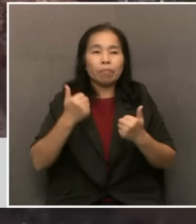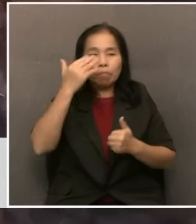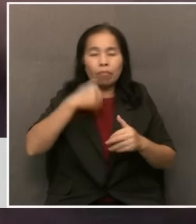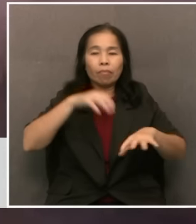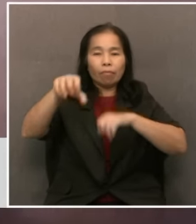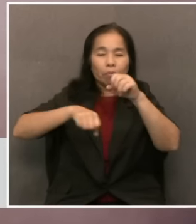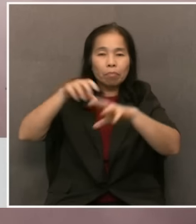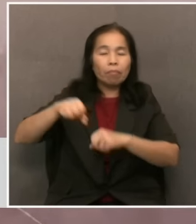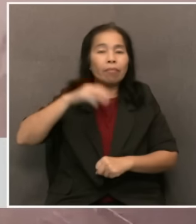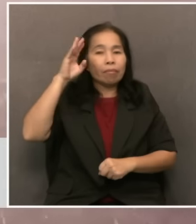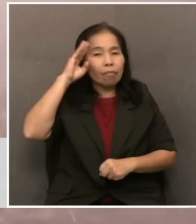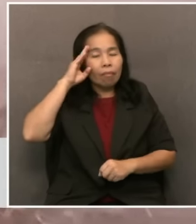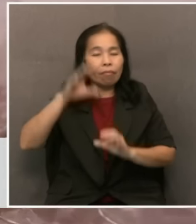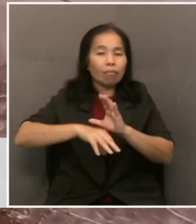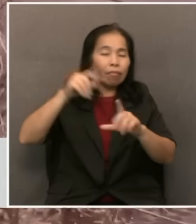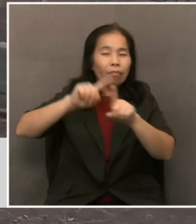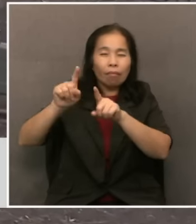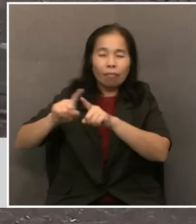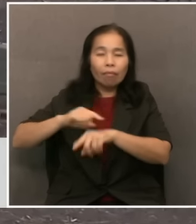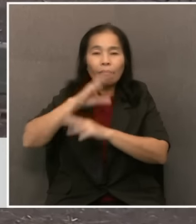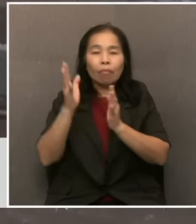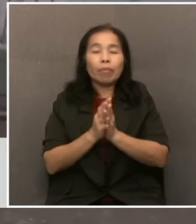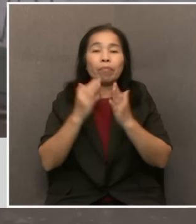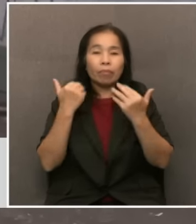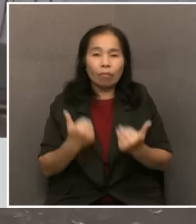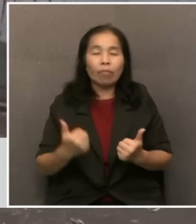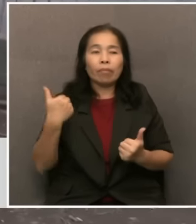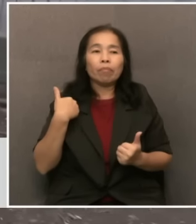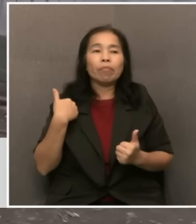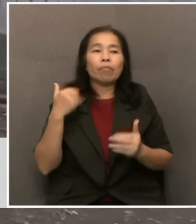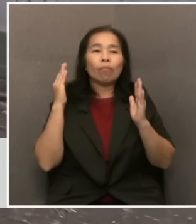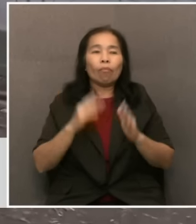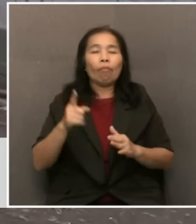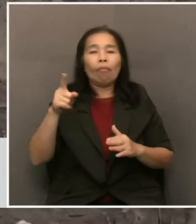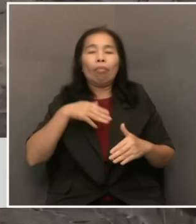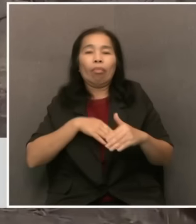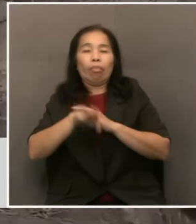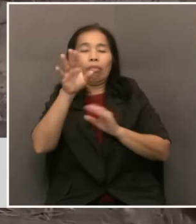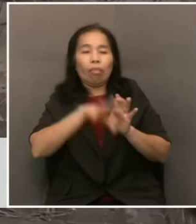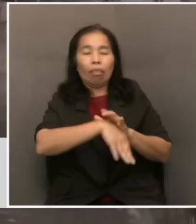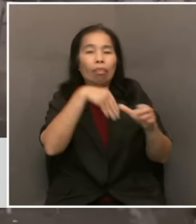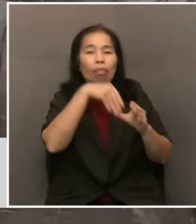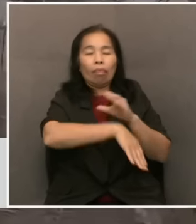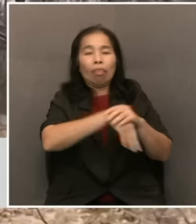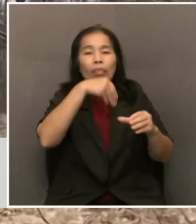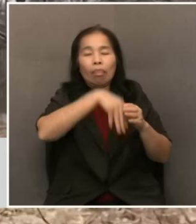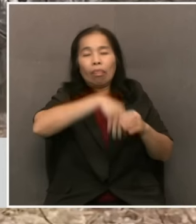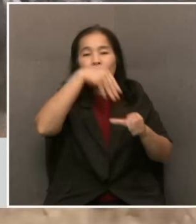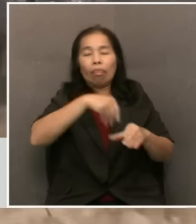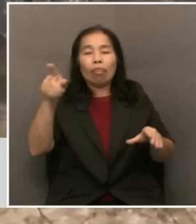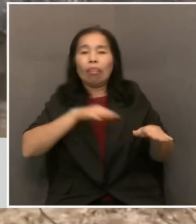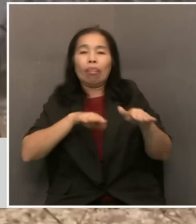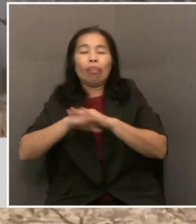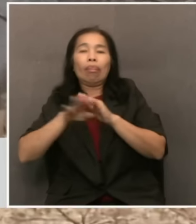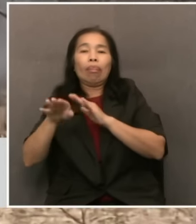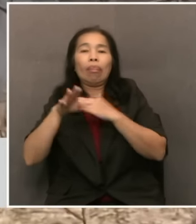กำลังทหารครั้งใหญ่จนทำให้เกิดกระแสคนแห่หนีการเกณฑ์ทหารจากรัสเซียซึ่งเคยเกิดขึ้นมาแล้ว